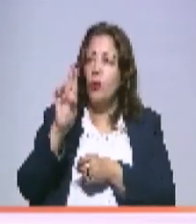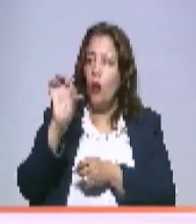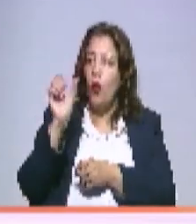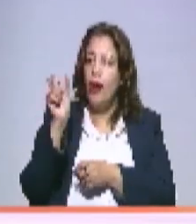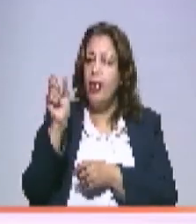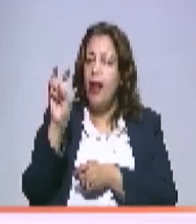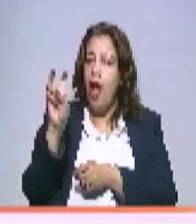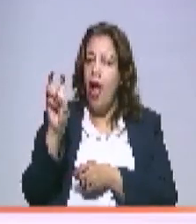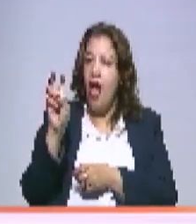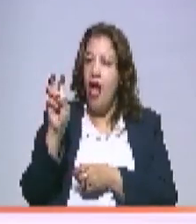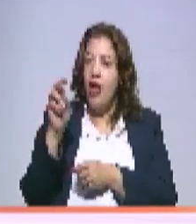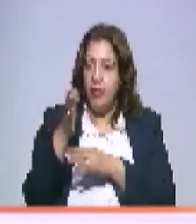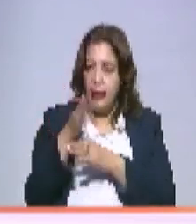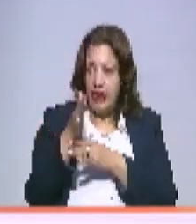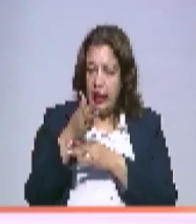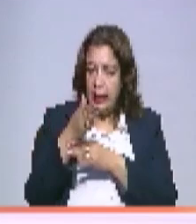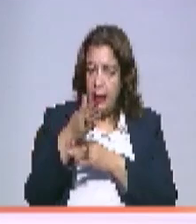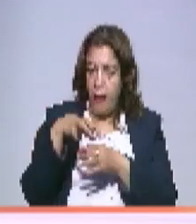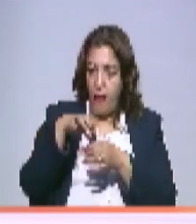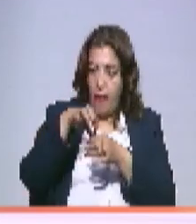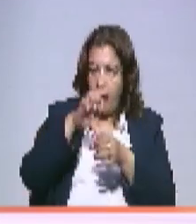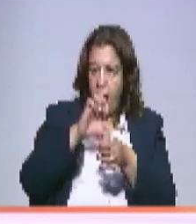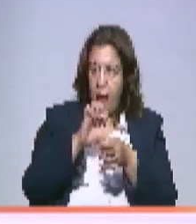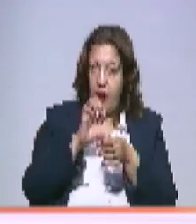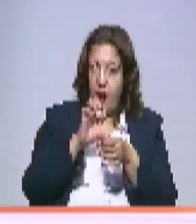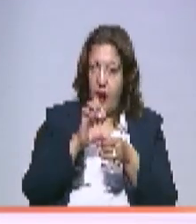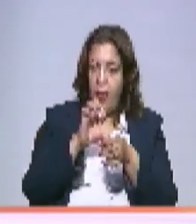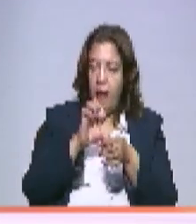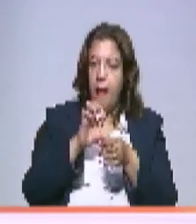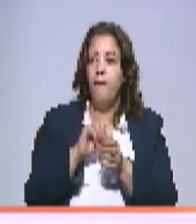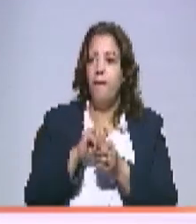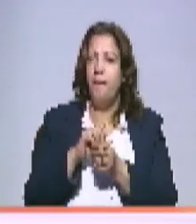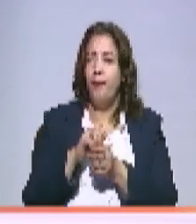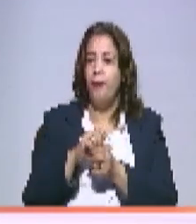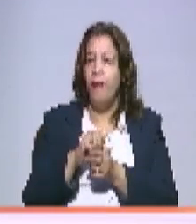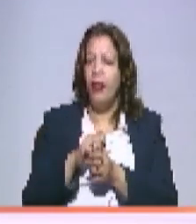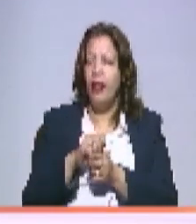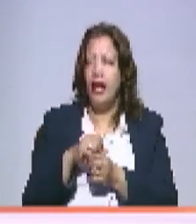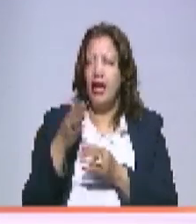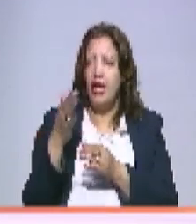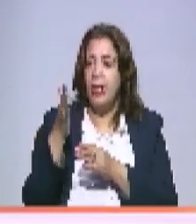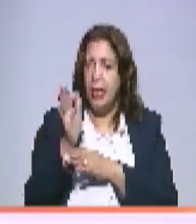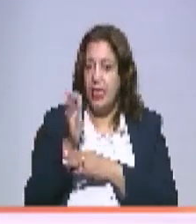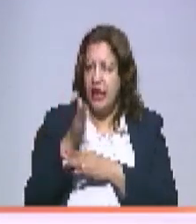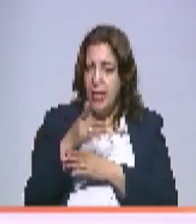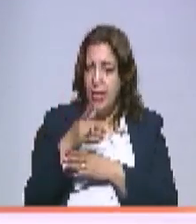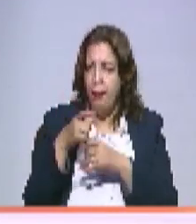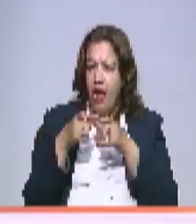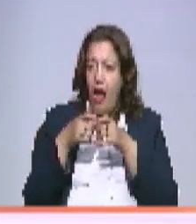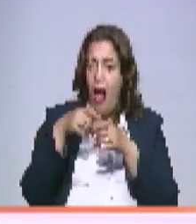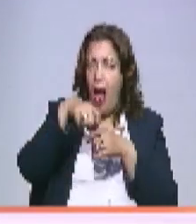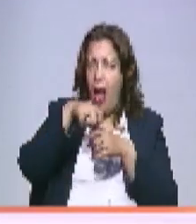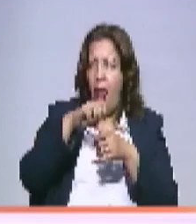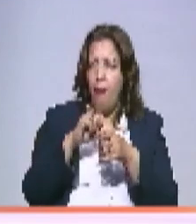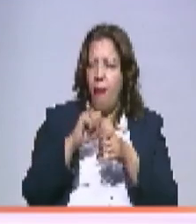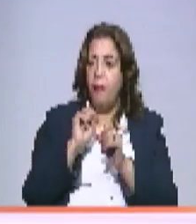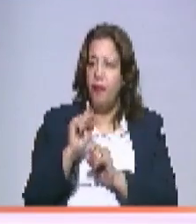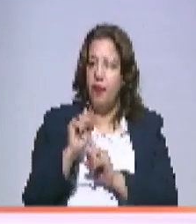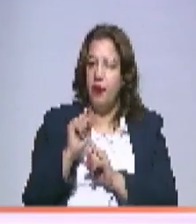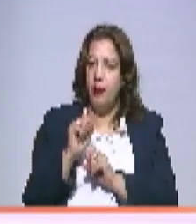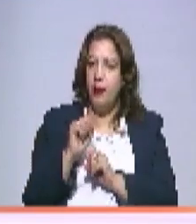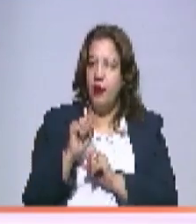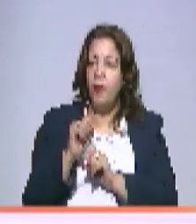حاضر حاضر. تابعينا، احنا هنعملها هنا على فكره. هنعملها هنا لان في كذا حد طلبها مننا ان احنا نعمل